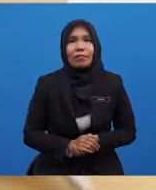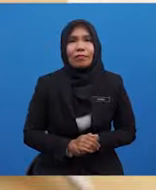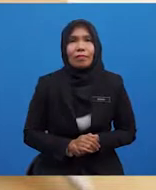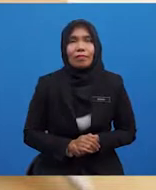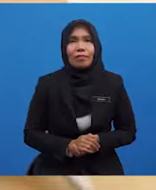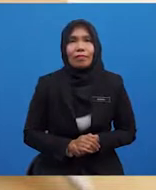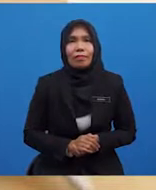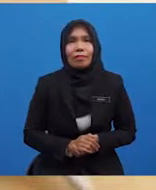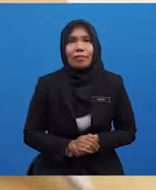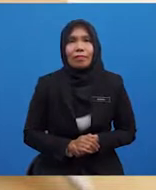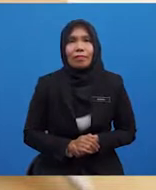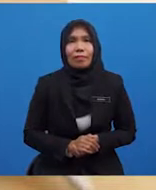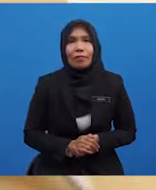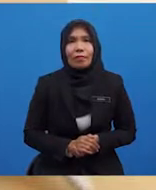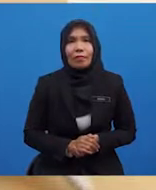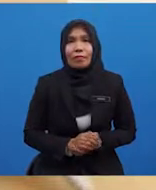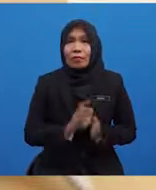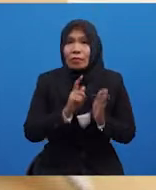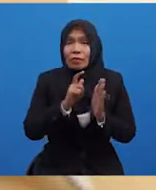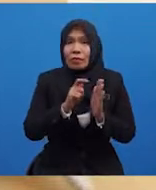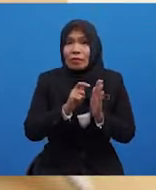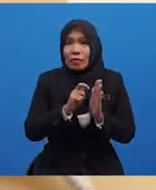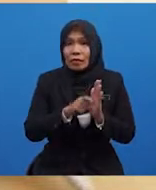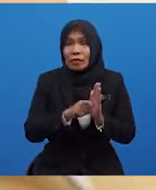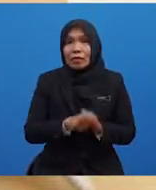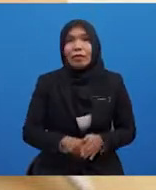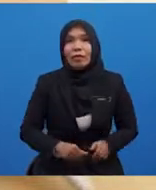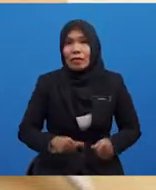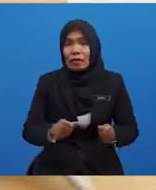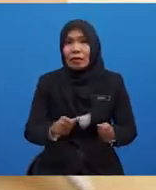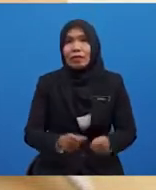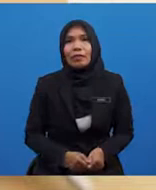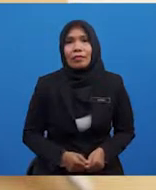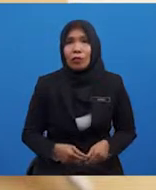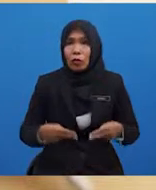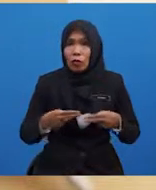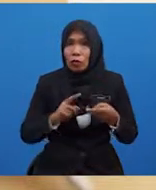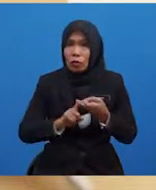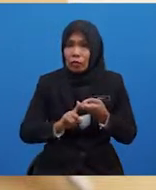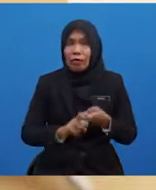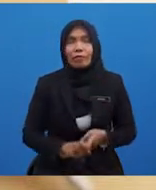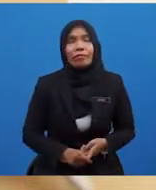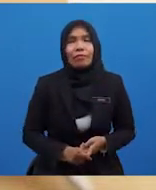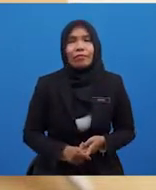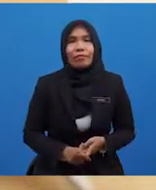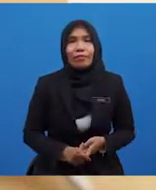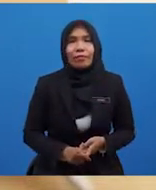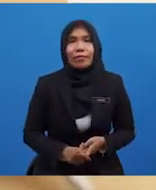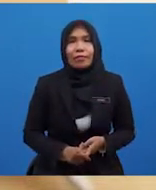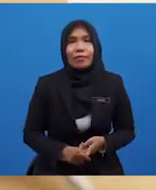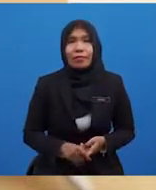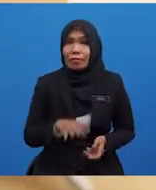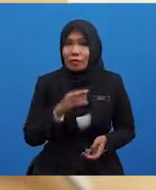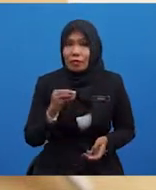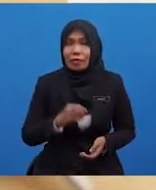yang dikatakan carta alih hubung kait dan yang mana satu pula yang